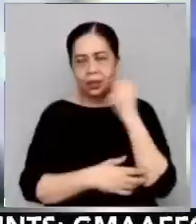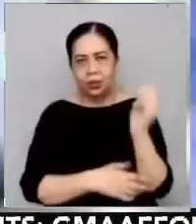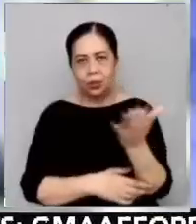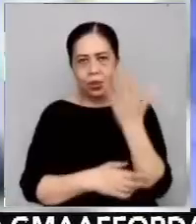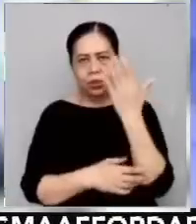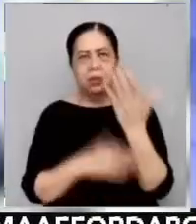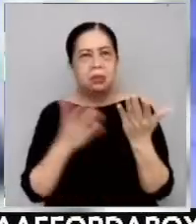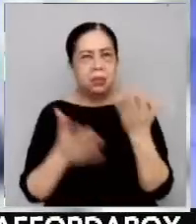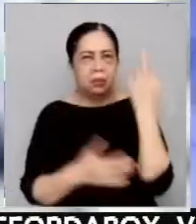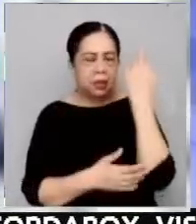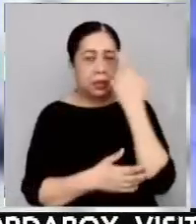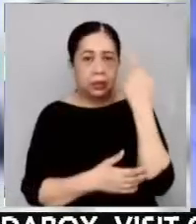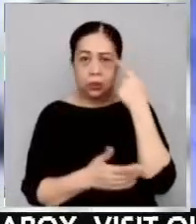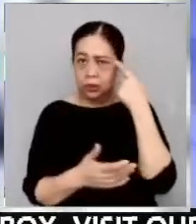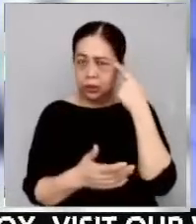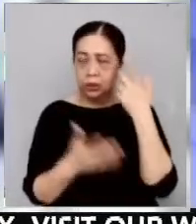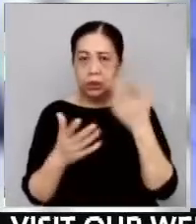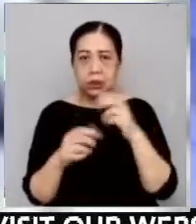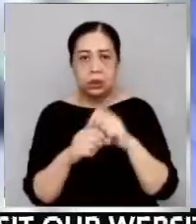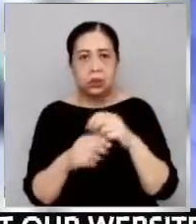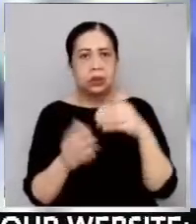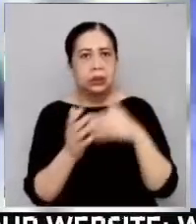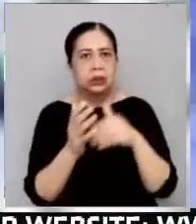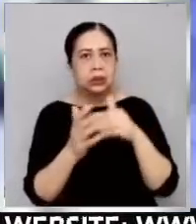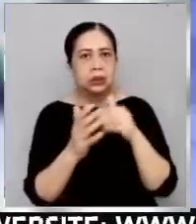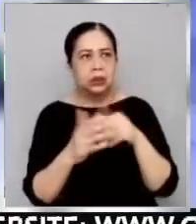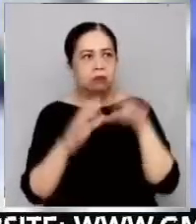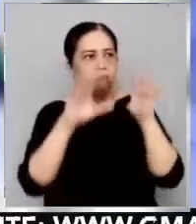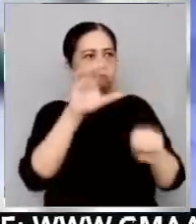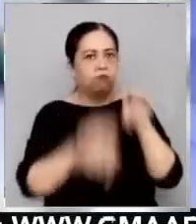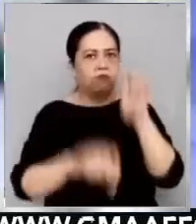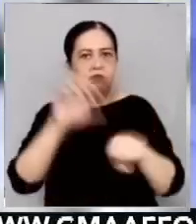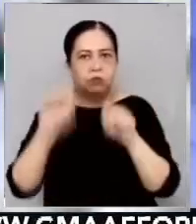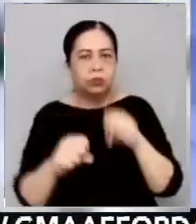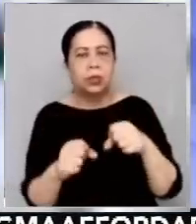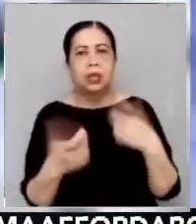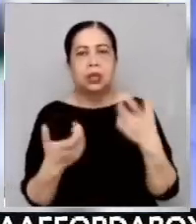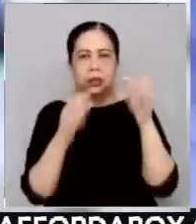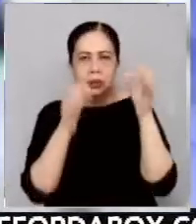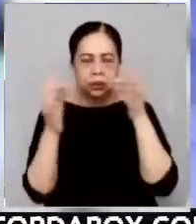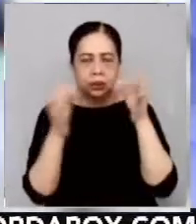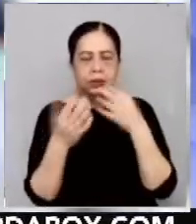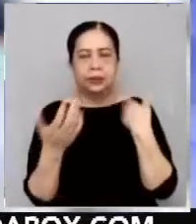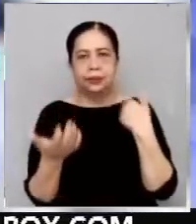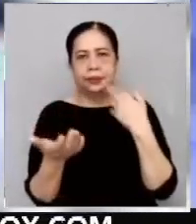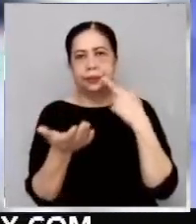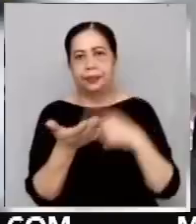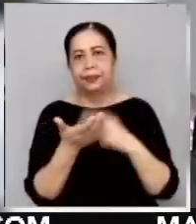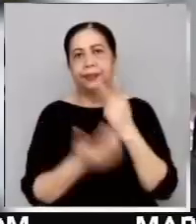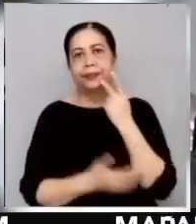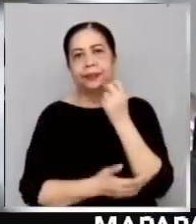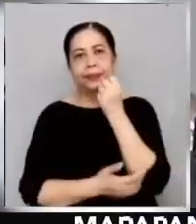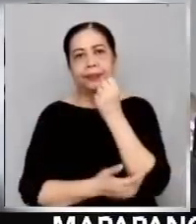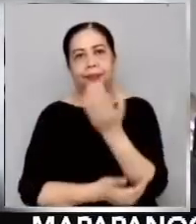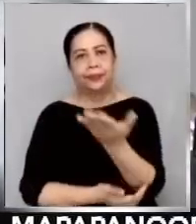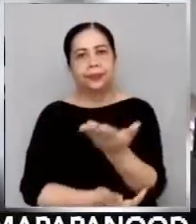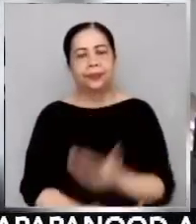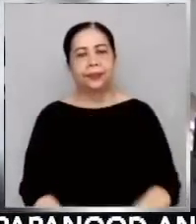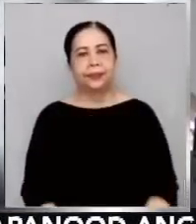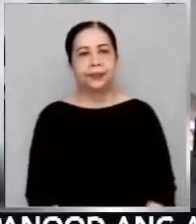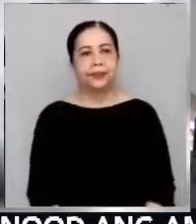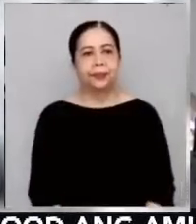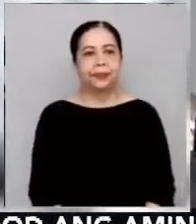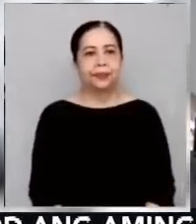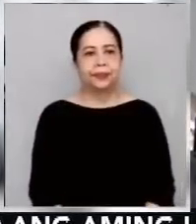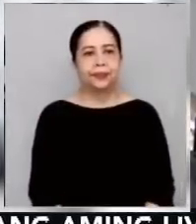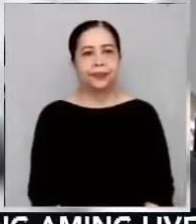posibleng dahilan dito, ang sunod-sunod nilang drug operations. Tinutukan niya ni Katrina Son.